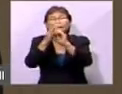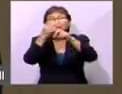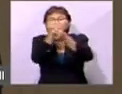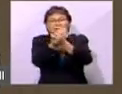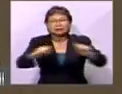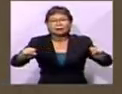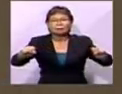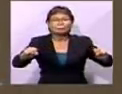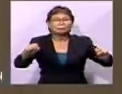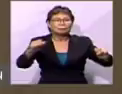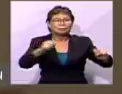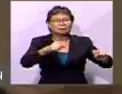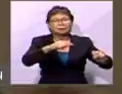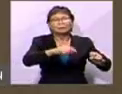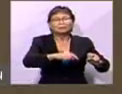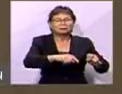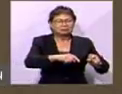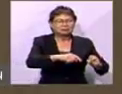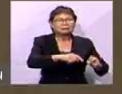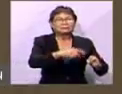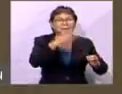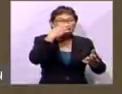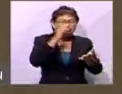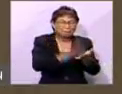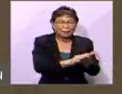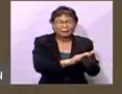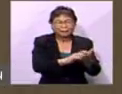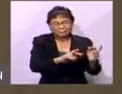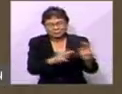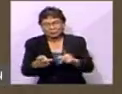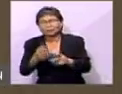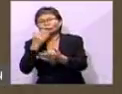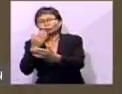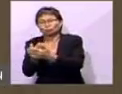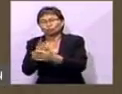pemutihan kawasan Black Spot 2018 di